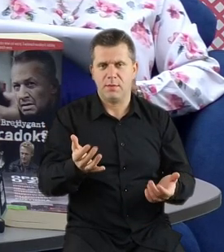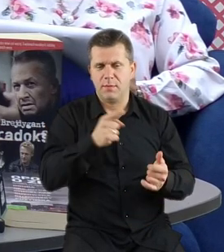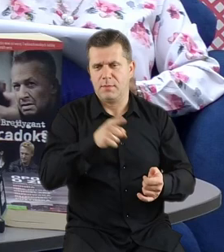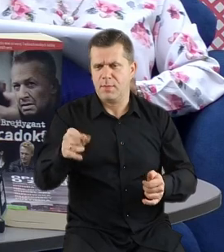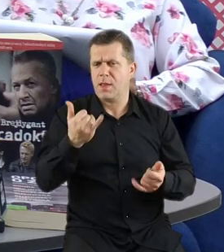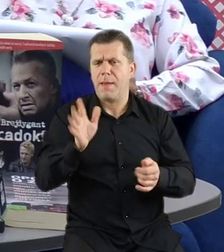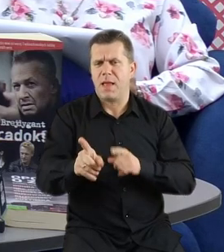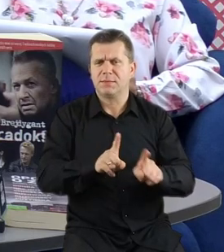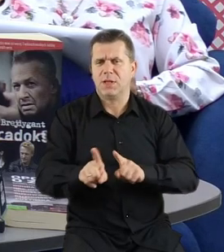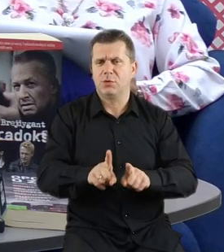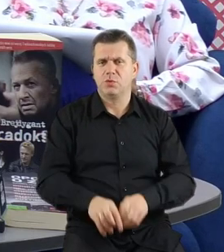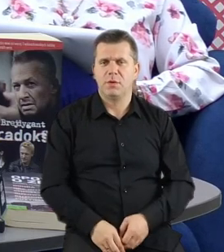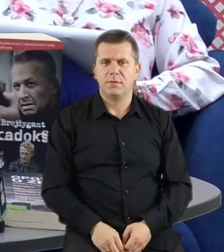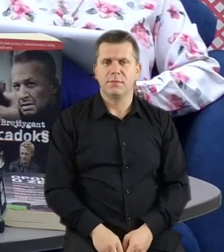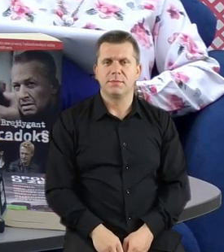Jakie to ma znaczenie właściwie?